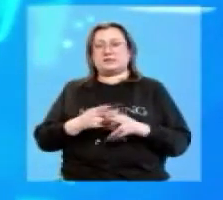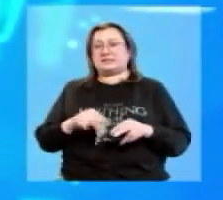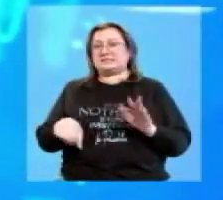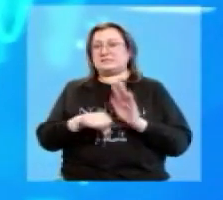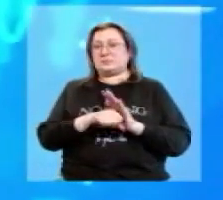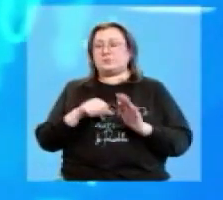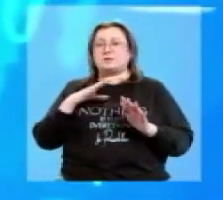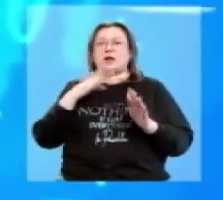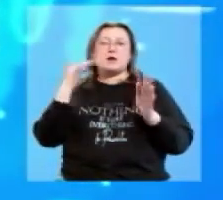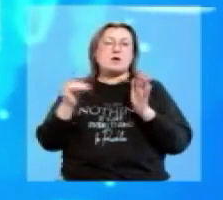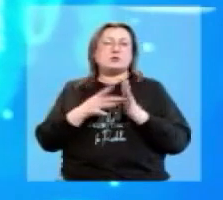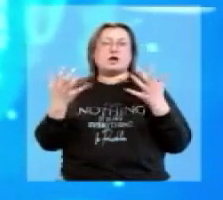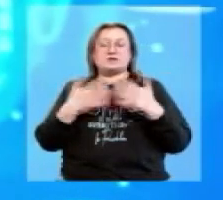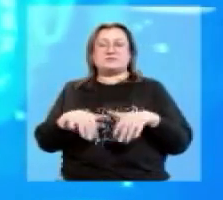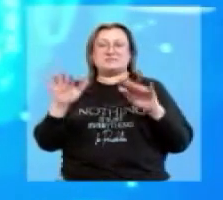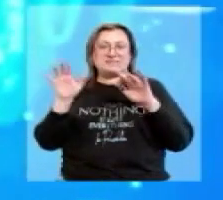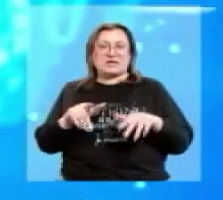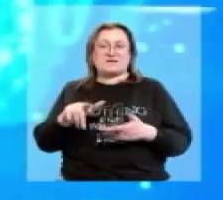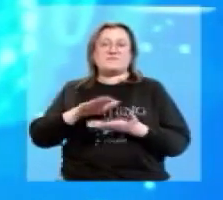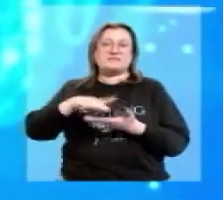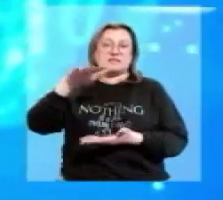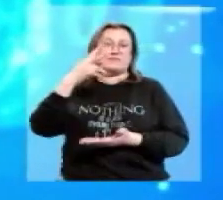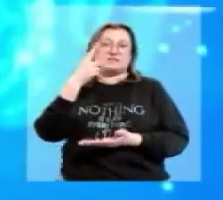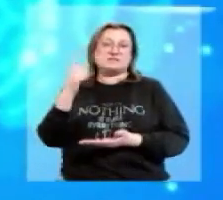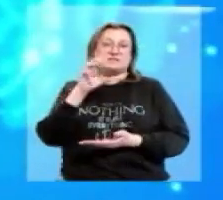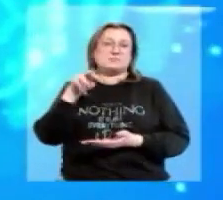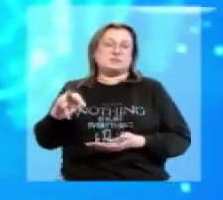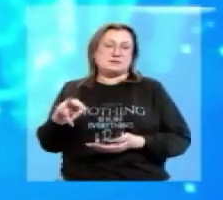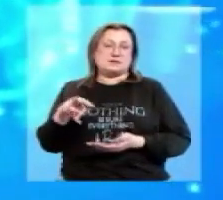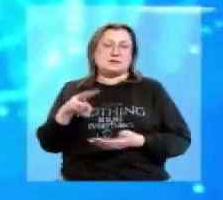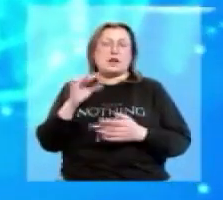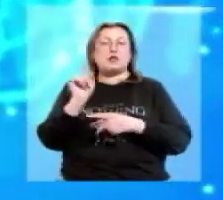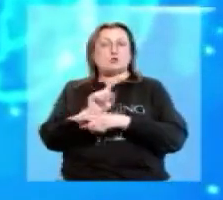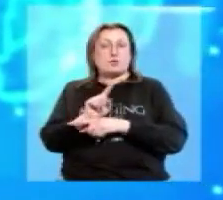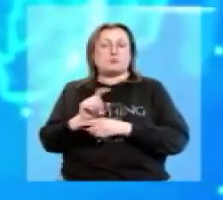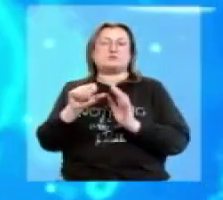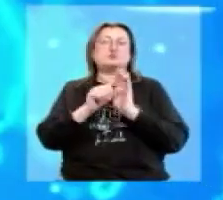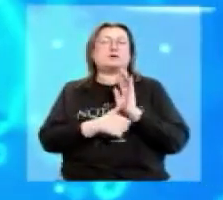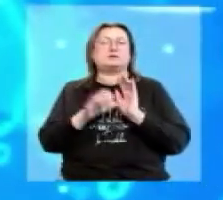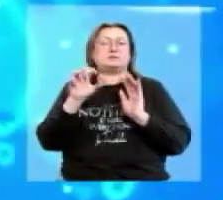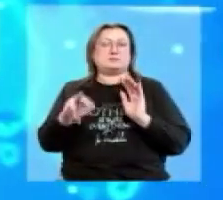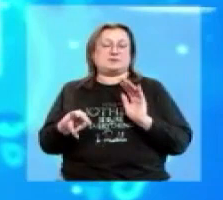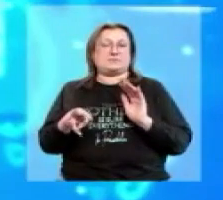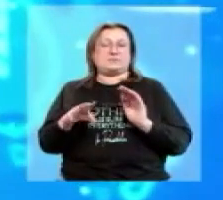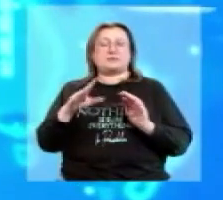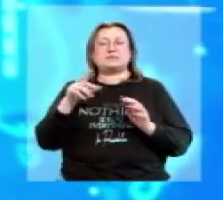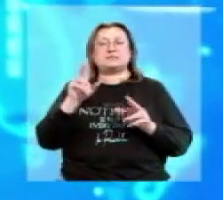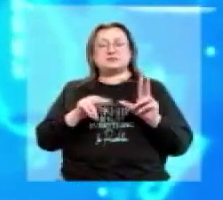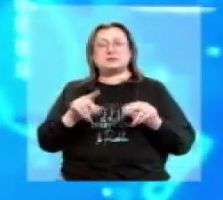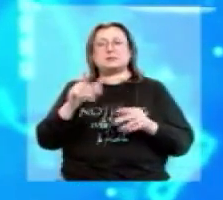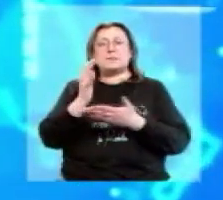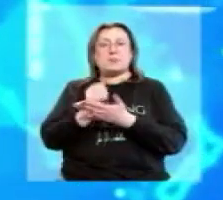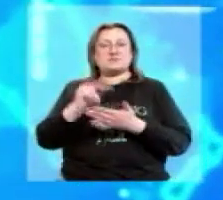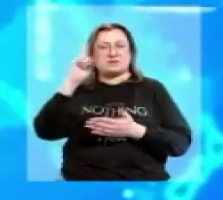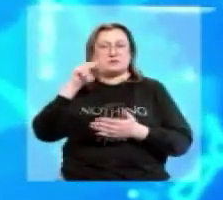зимой было рекордное количество снега, его высота составляет 21 сантиметр при норме 16 сантиметров. Следовательно,